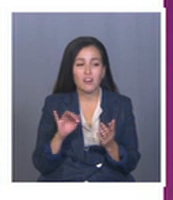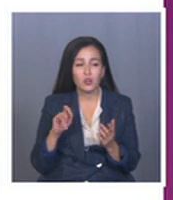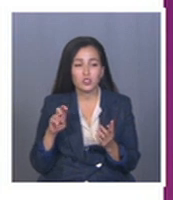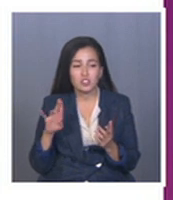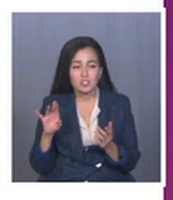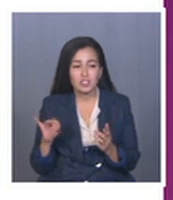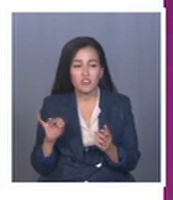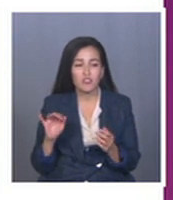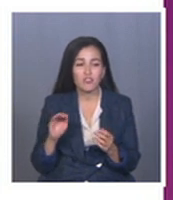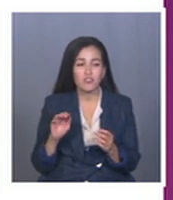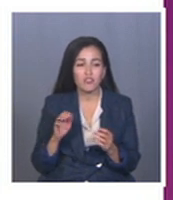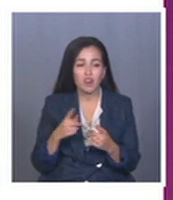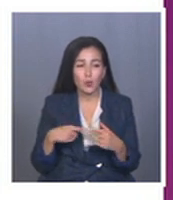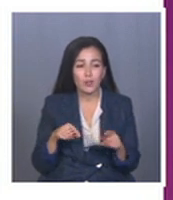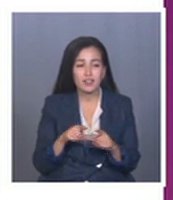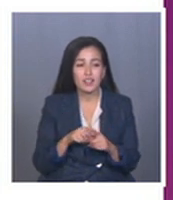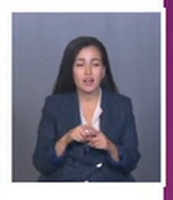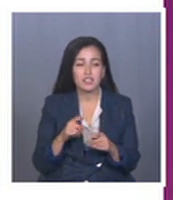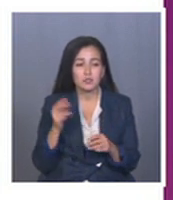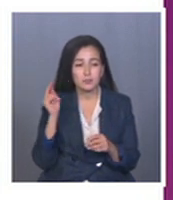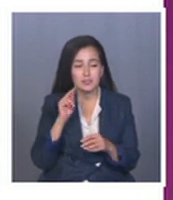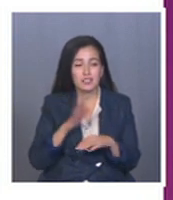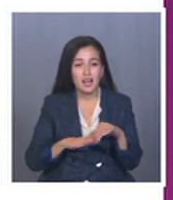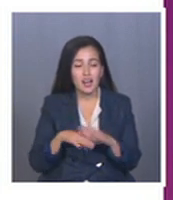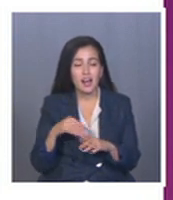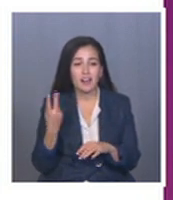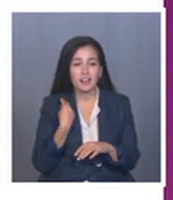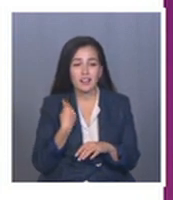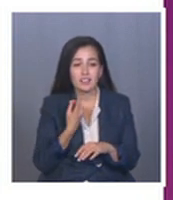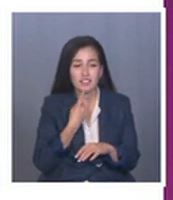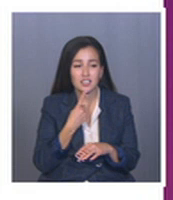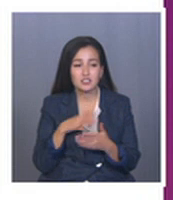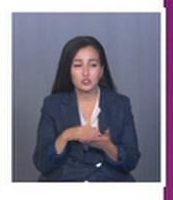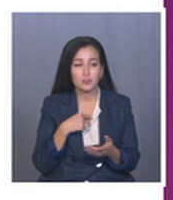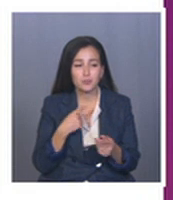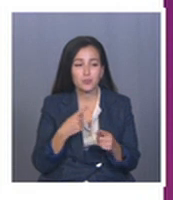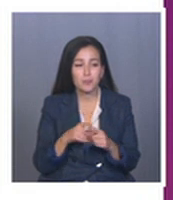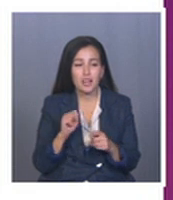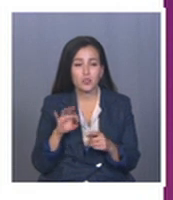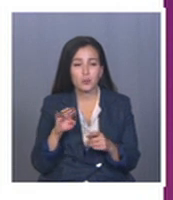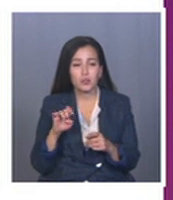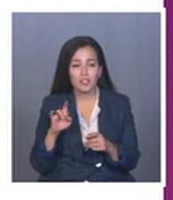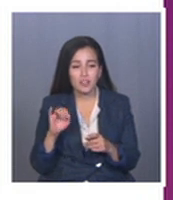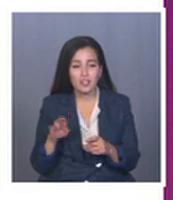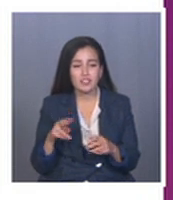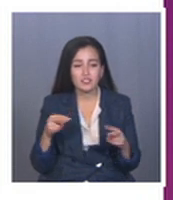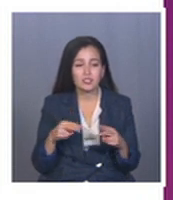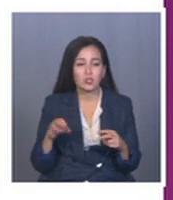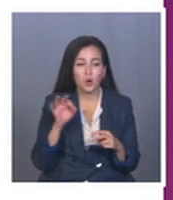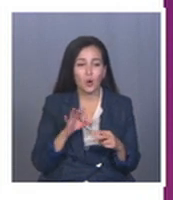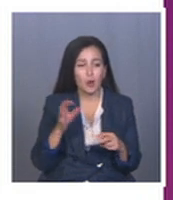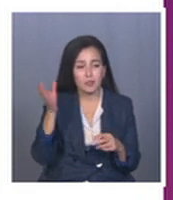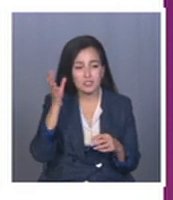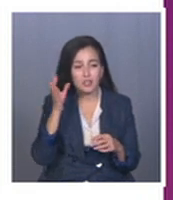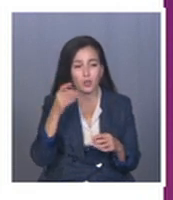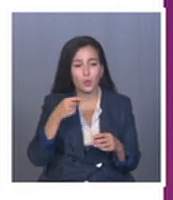факультет по специальности иностранный язык. К заявлению прилагаю автобиографию, свидетельство об образовании за